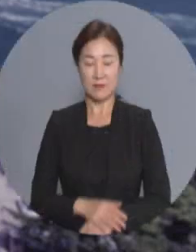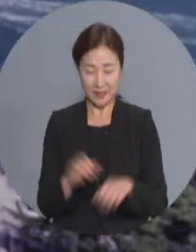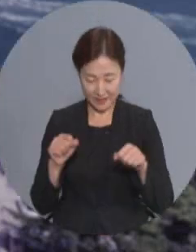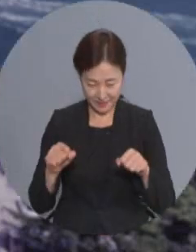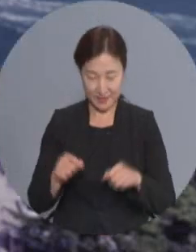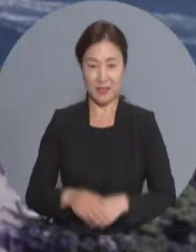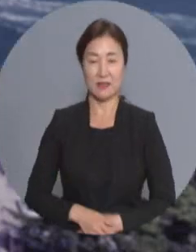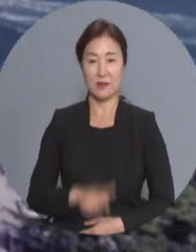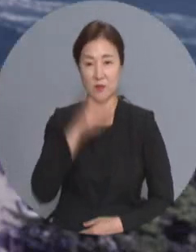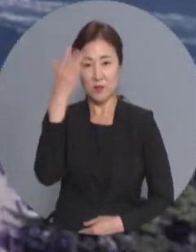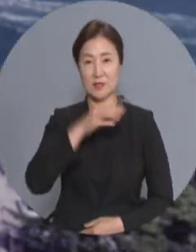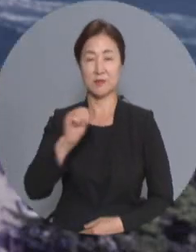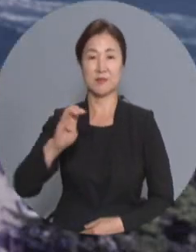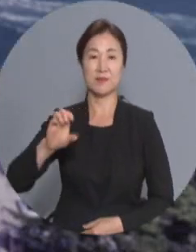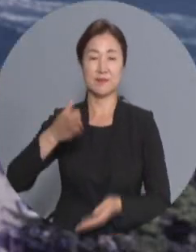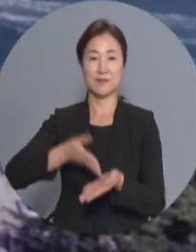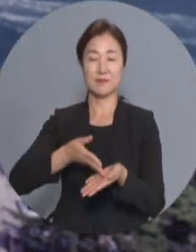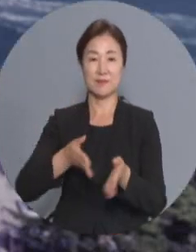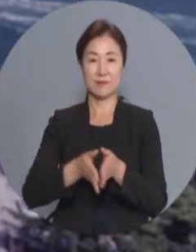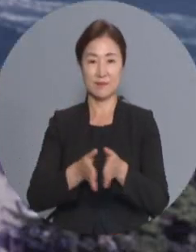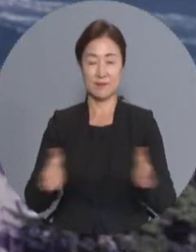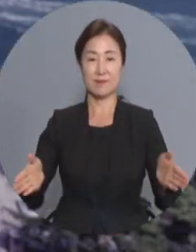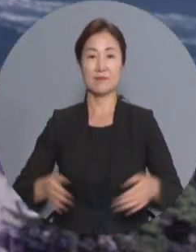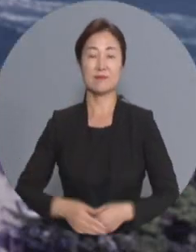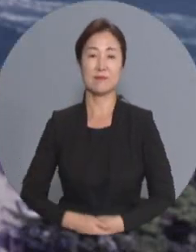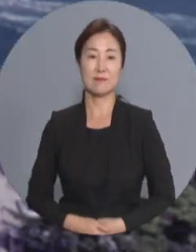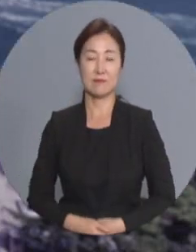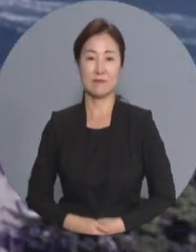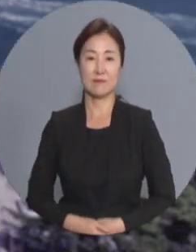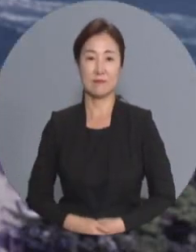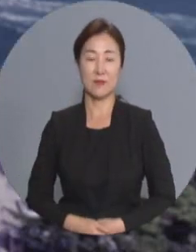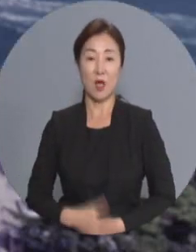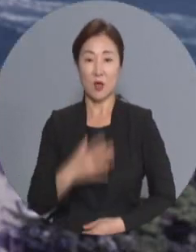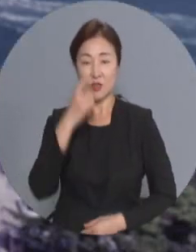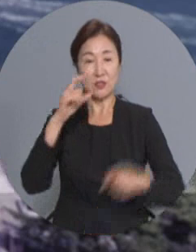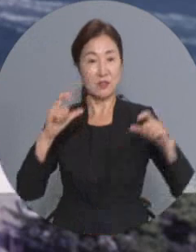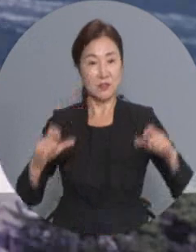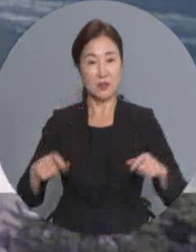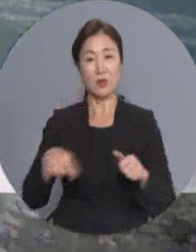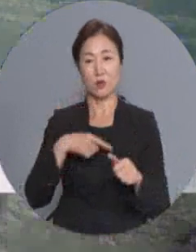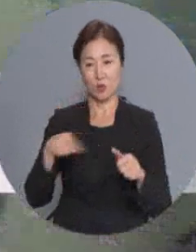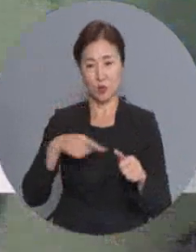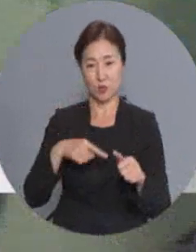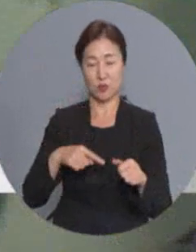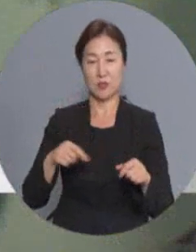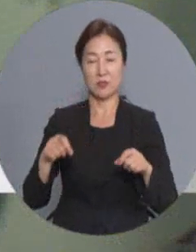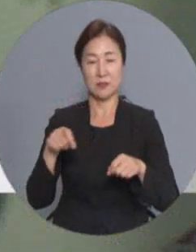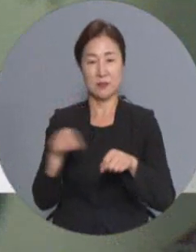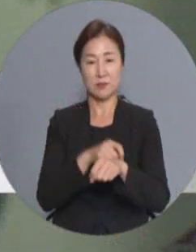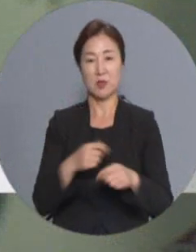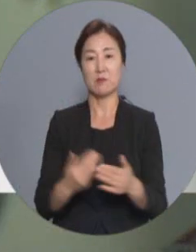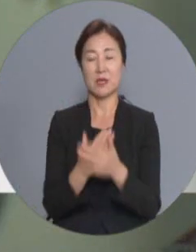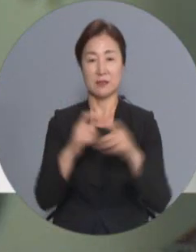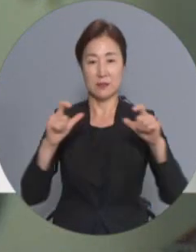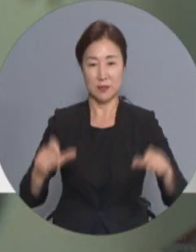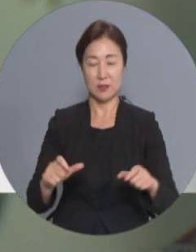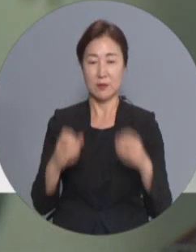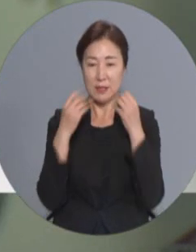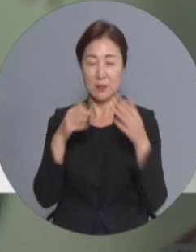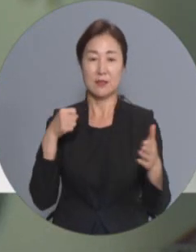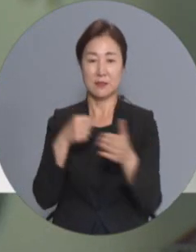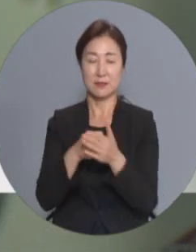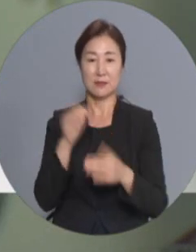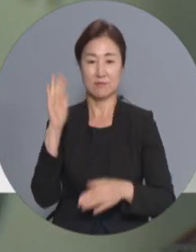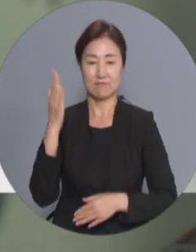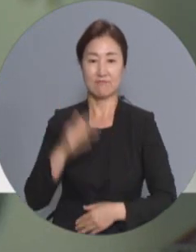여러분 안녕하십니까 여수 NBC 뉴스 데스크입니다 순천시가 교육부의 교육발전 특구 선도 지역으로 새롭게